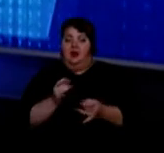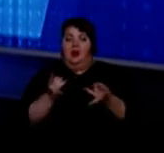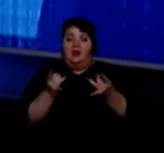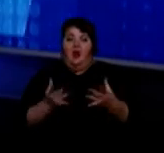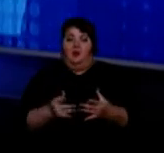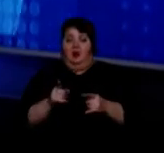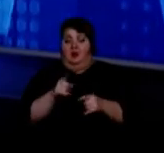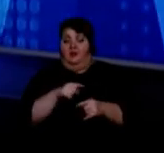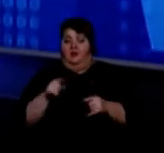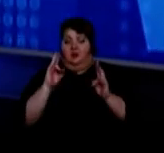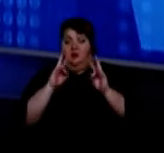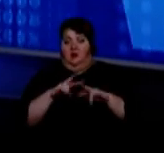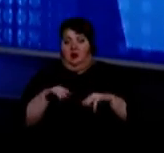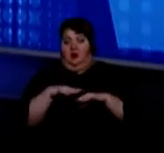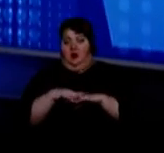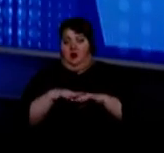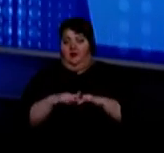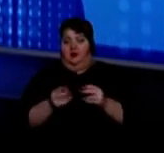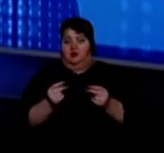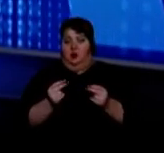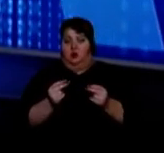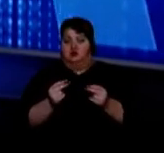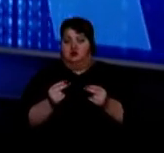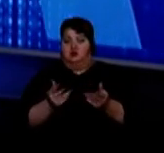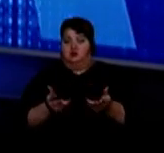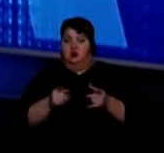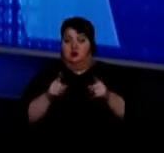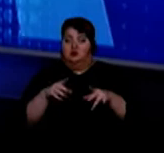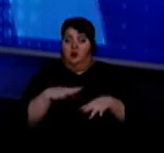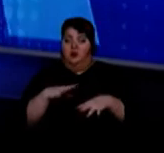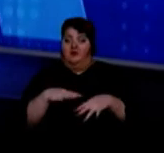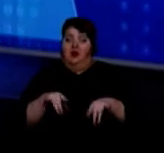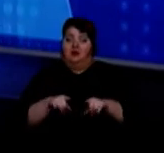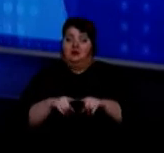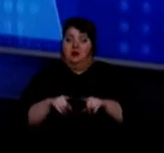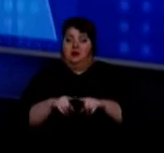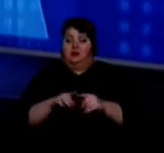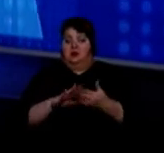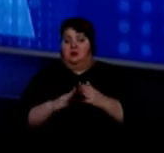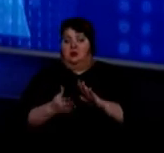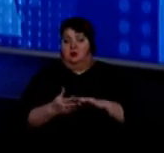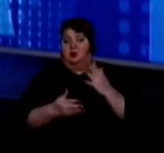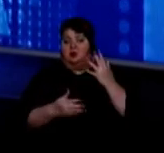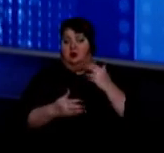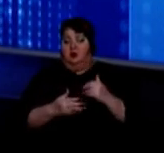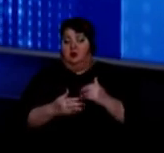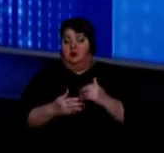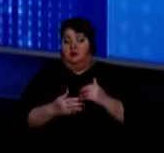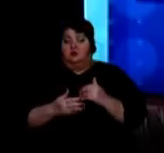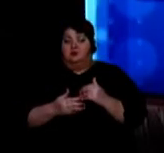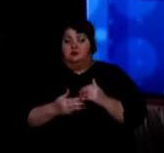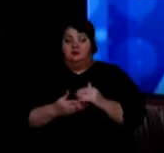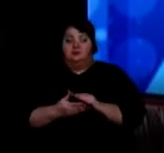елементарно, вони не вміють рахувати гроші, тому що бувають такі ситуації, коли